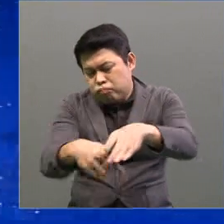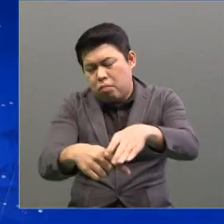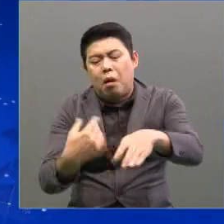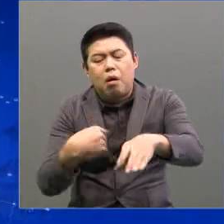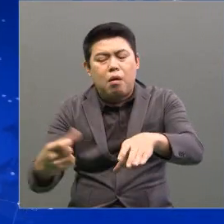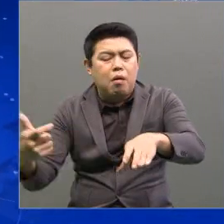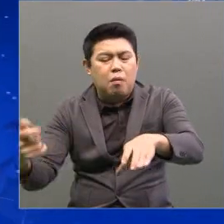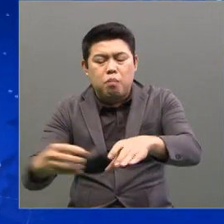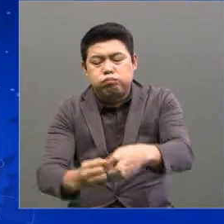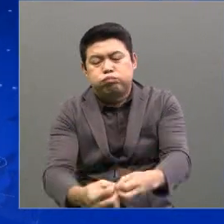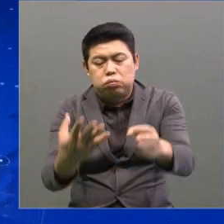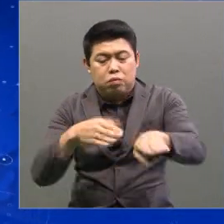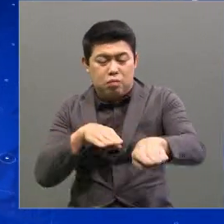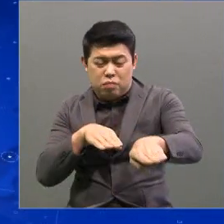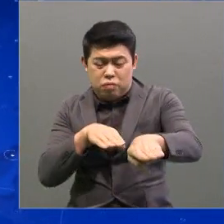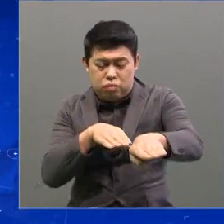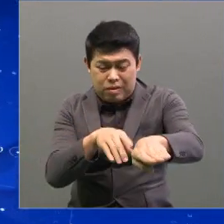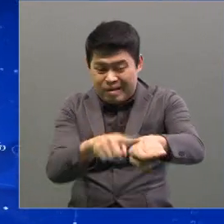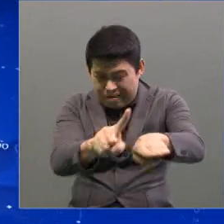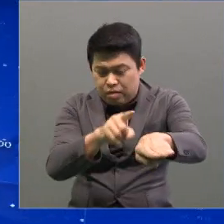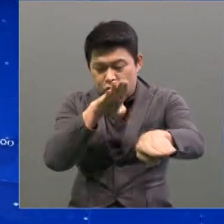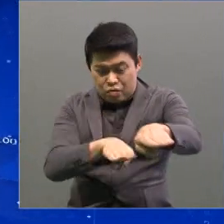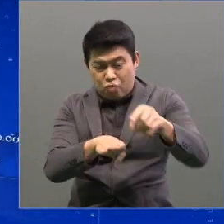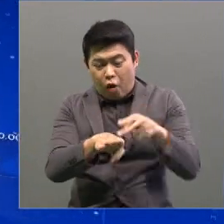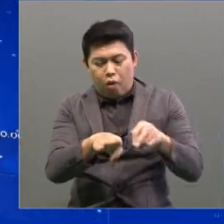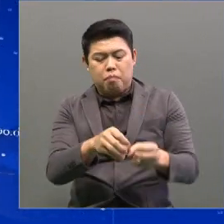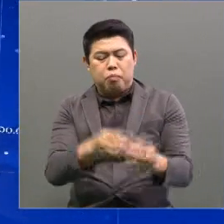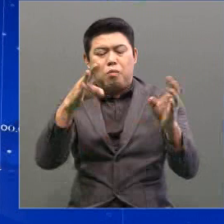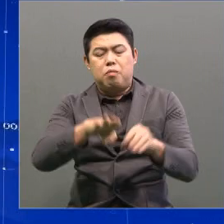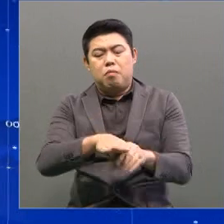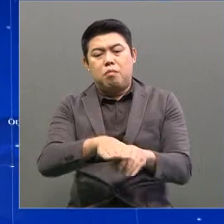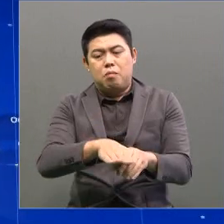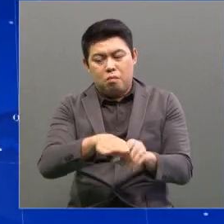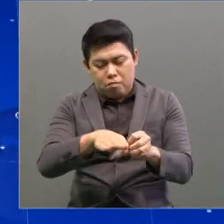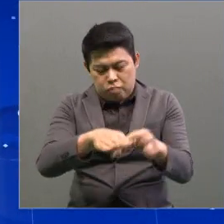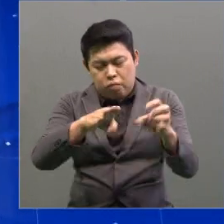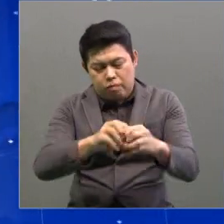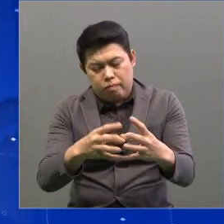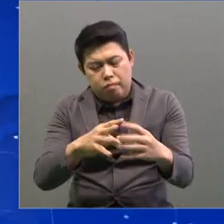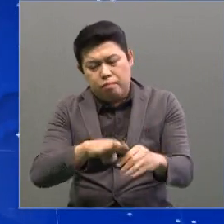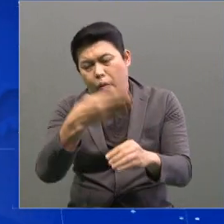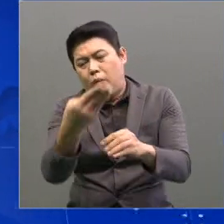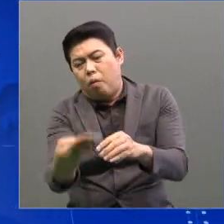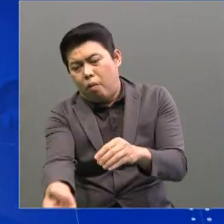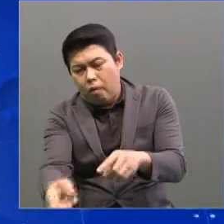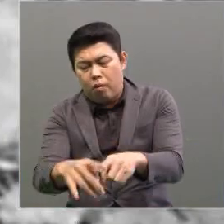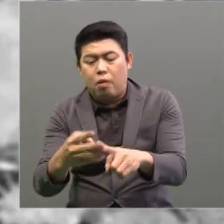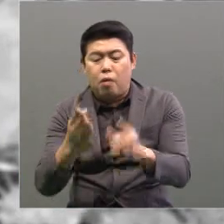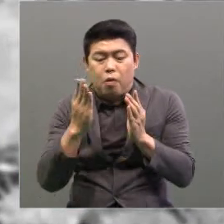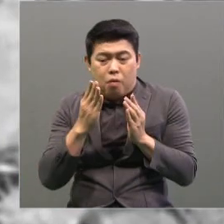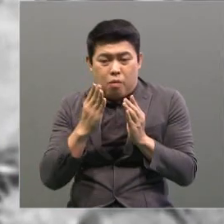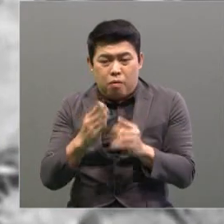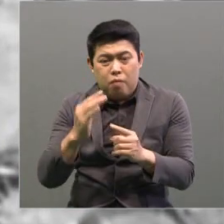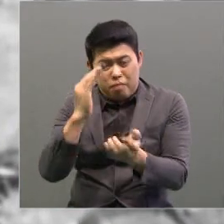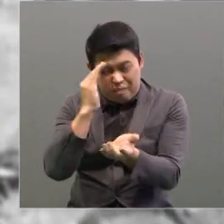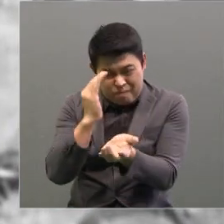ระเบิดขึ้นในขณะที่รถยนต์คันที่2วิ่งผ่านพอดีทำให้ตัวถังรถได้รับความเสียหายเกือบทั้งคันและส่งผลให้เจ้าหน้าที่ชุดเ